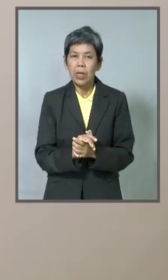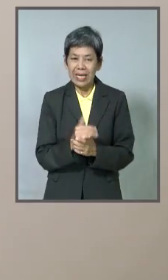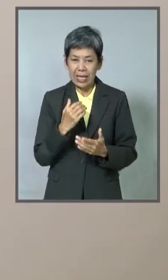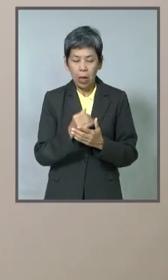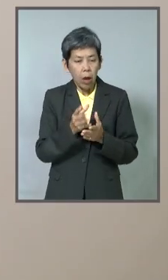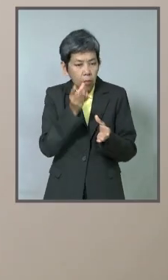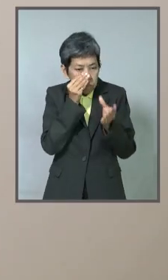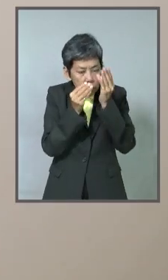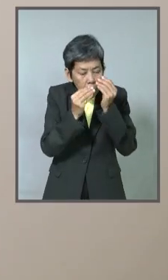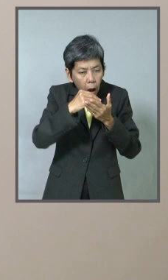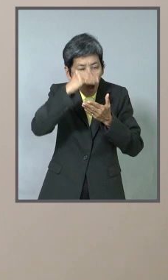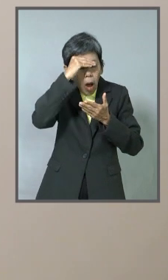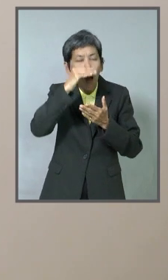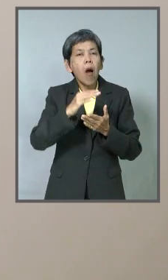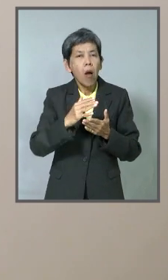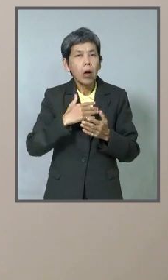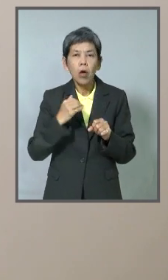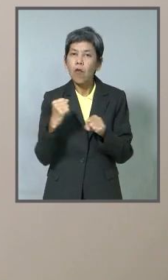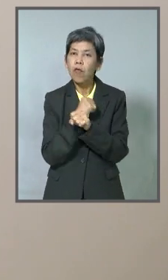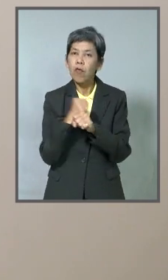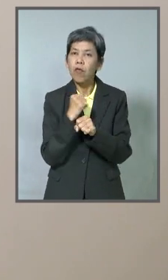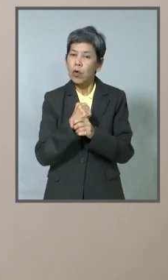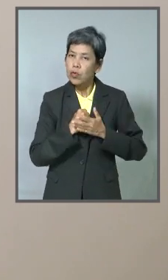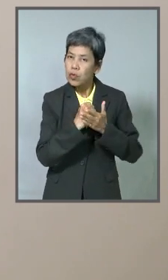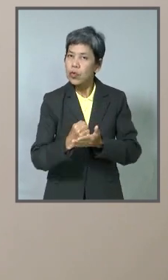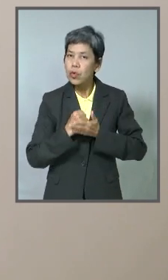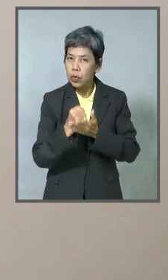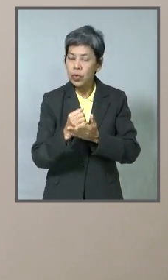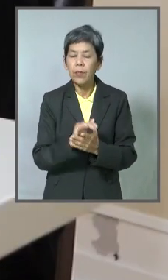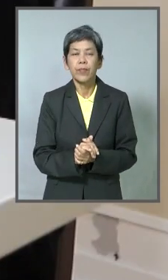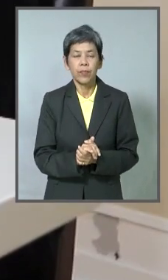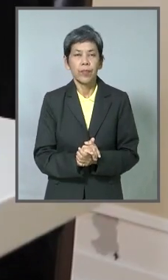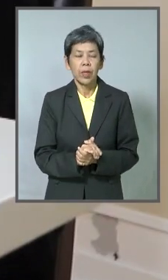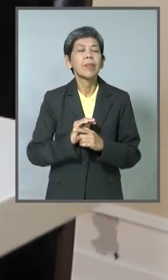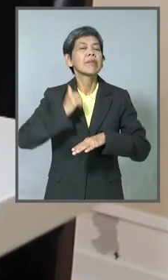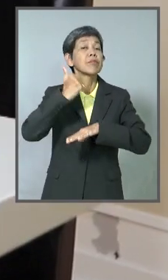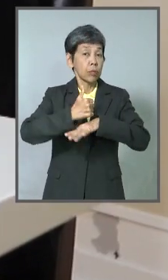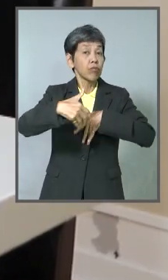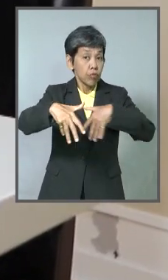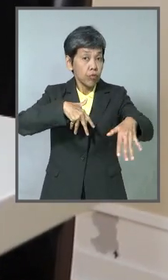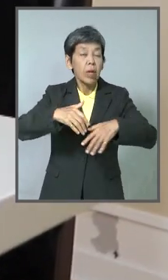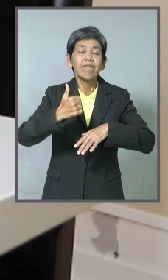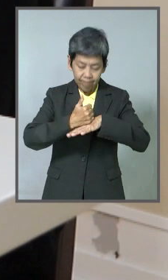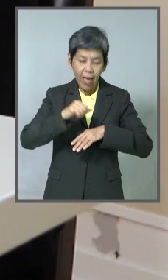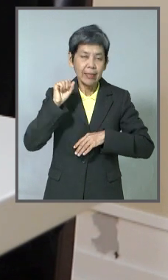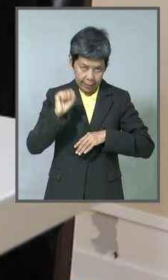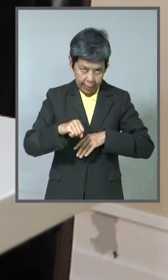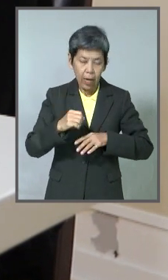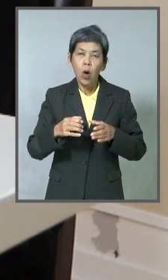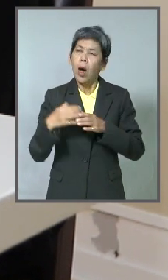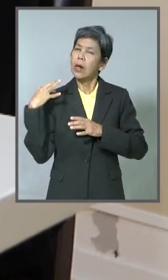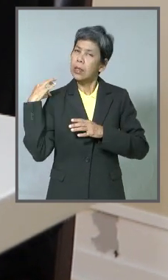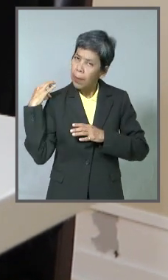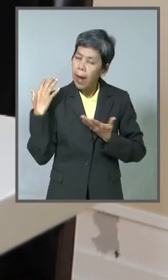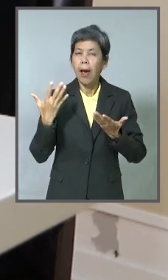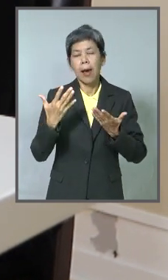าเรียนรู้แล้วก็ฝึกการให้ความช่วยเหลือคนอื่น ผู้นำชุมชนด้วย ผู้นำด้วยเครือข่ายอาสาสมั